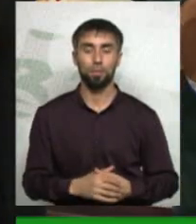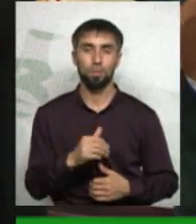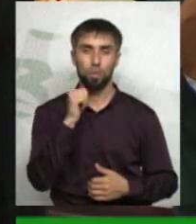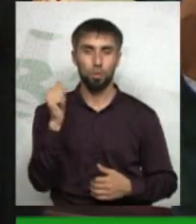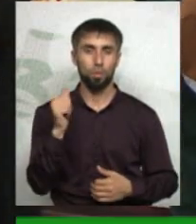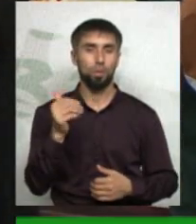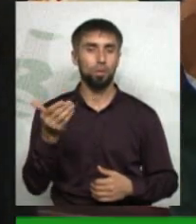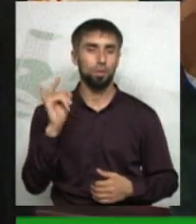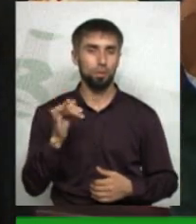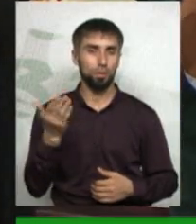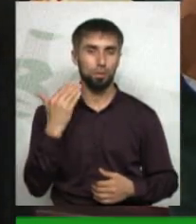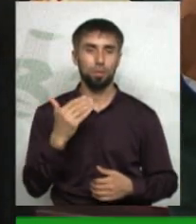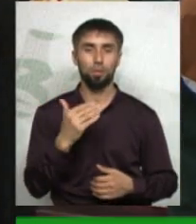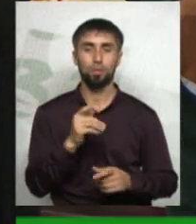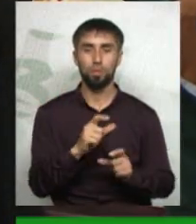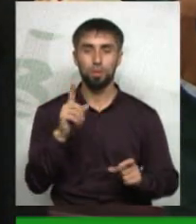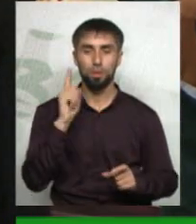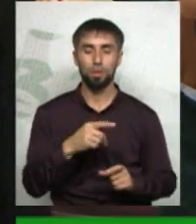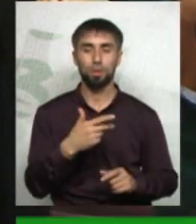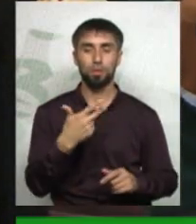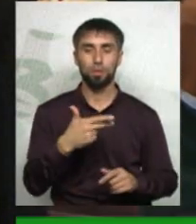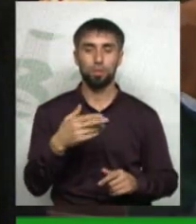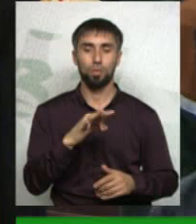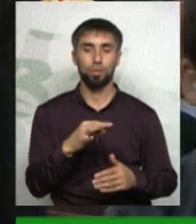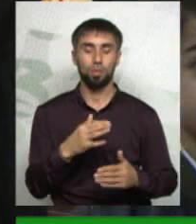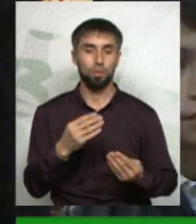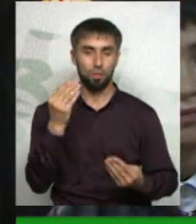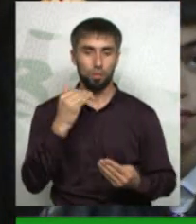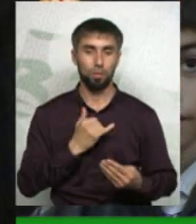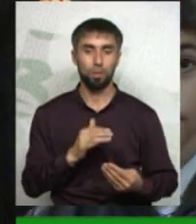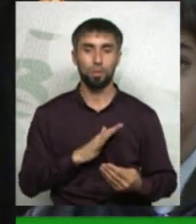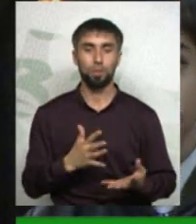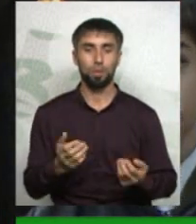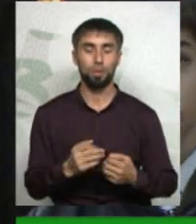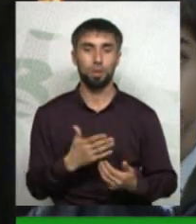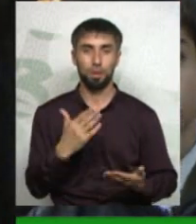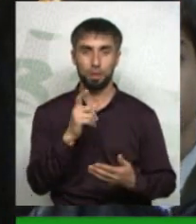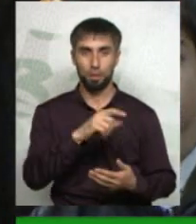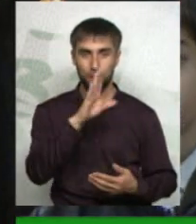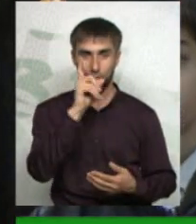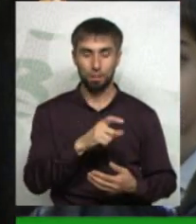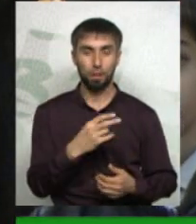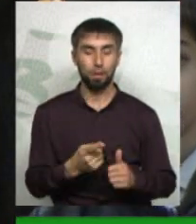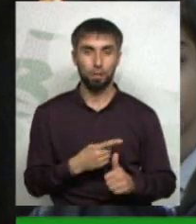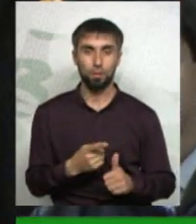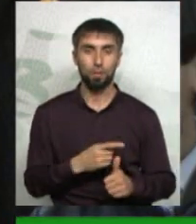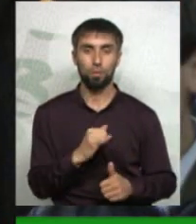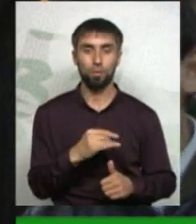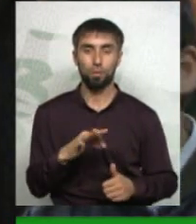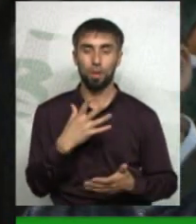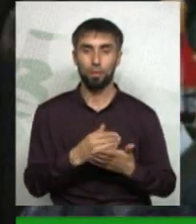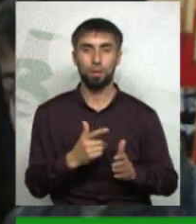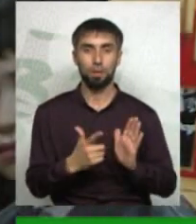люди знали о 30 своих дедах и еще более. Например, у нас было принято, если парень не назовет устно